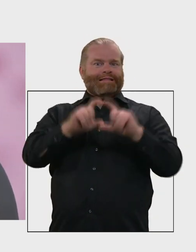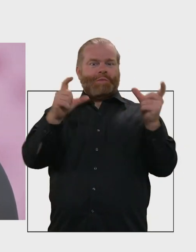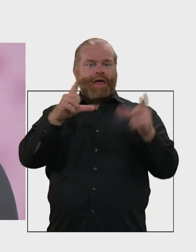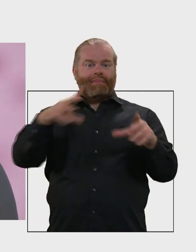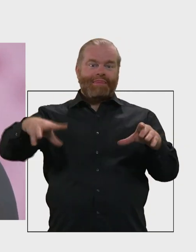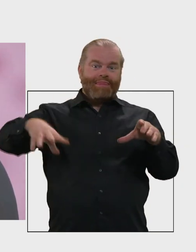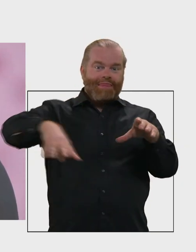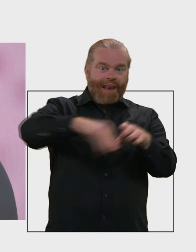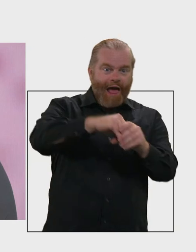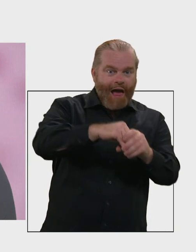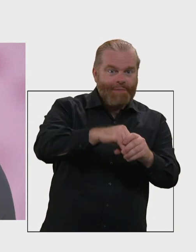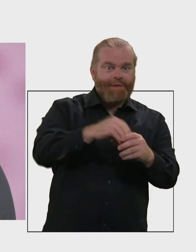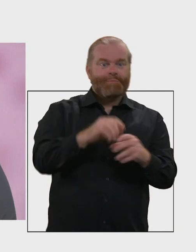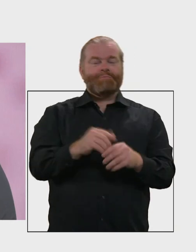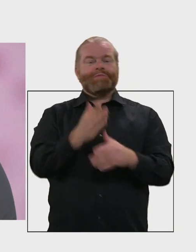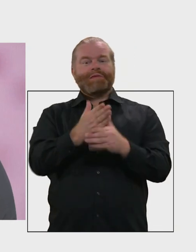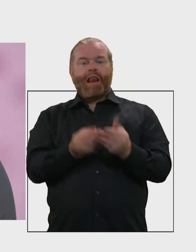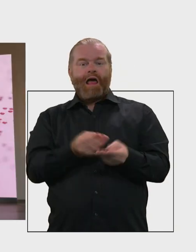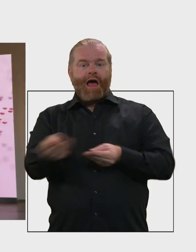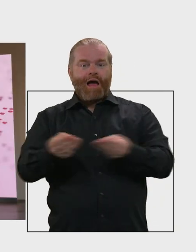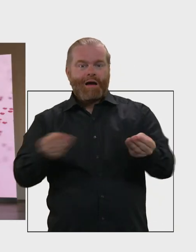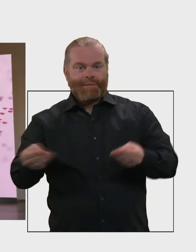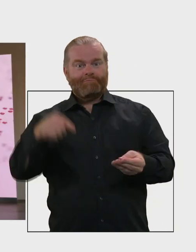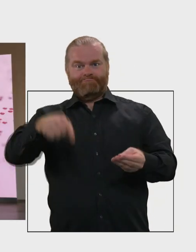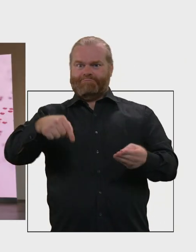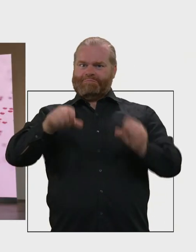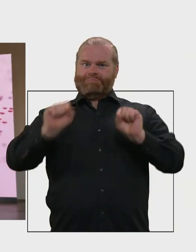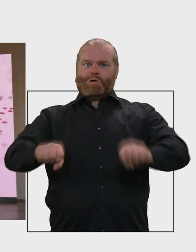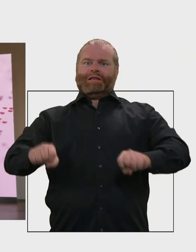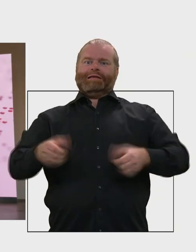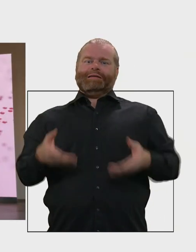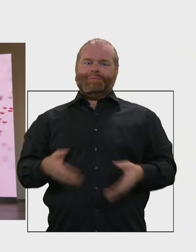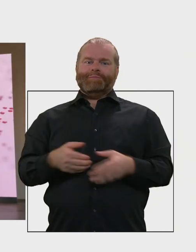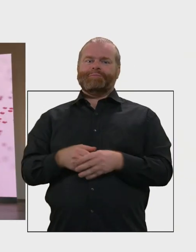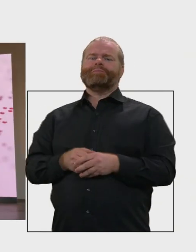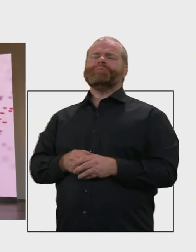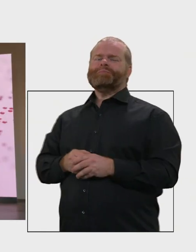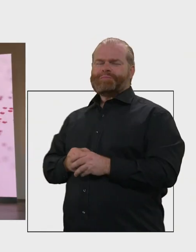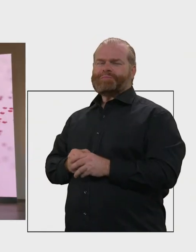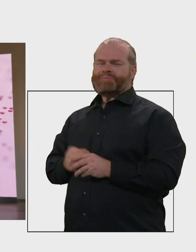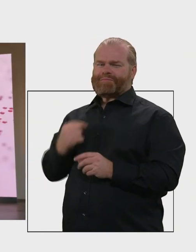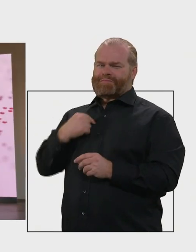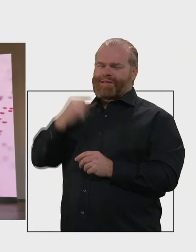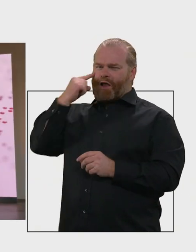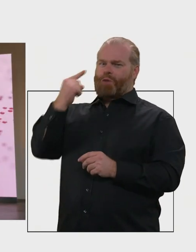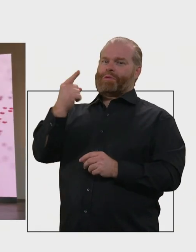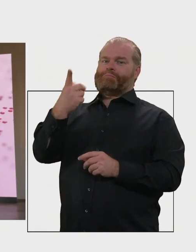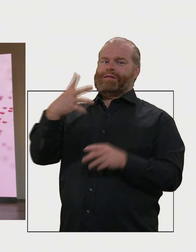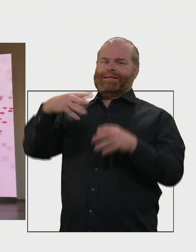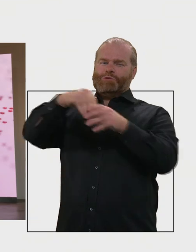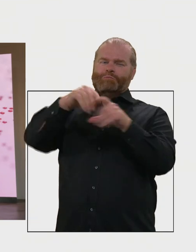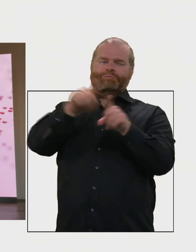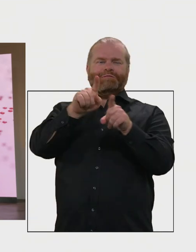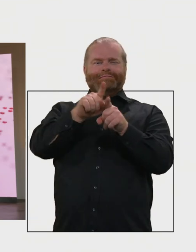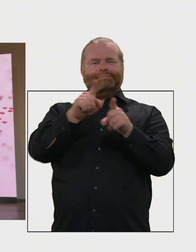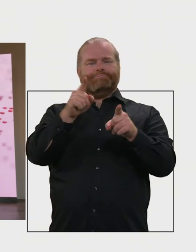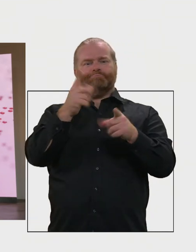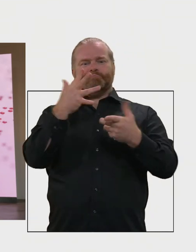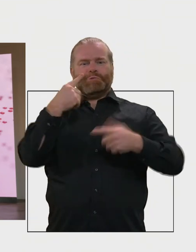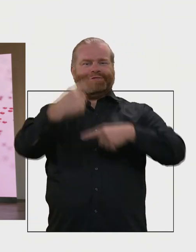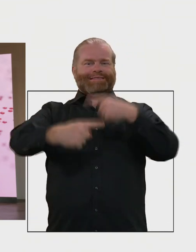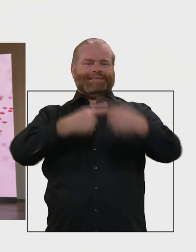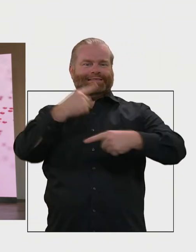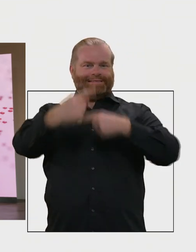dass Inklusion ein Prozess ist. Insofern passt das ja auch ganz gut zu diesem Haus, das ja auch in so einem Prozess sich bewegt. Das ist eine